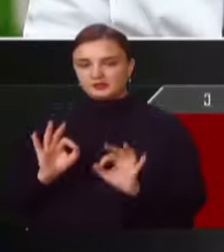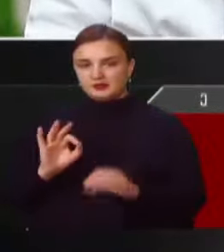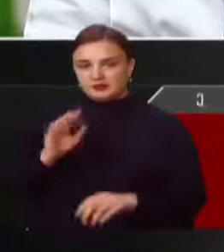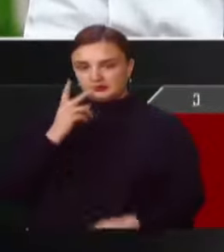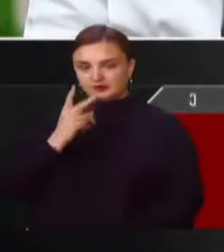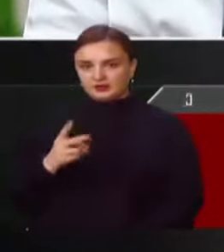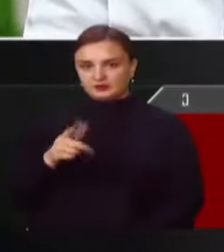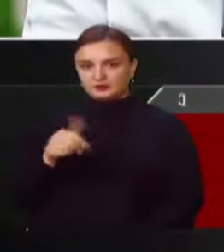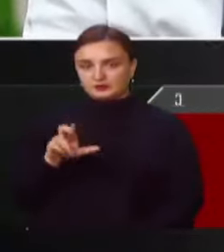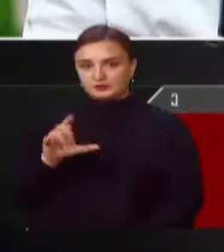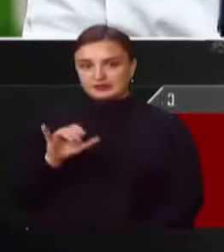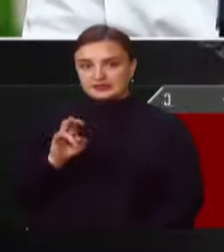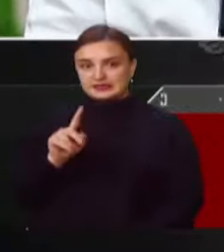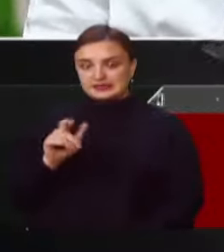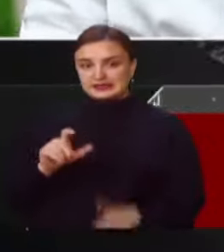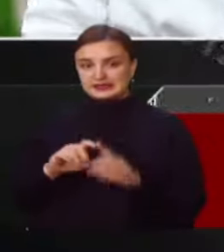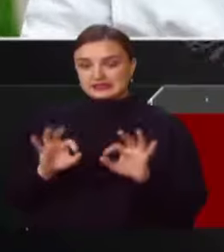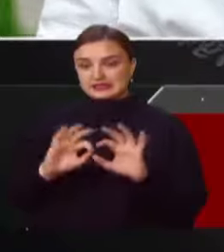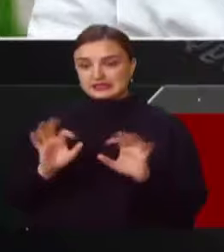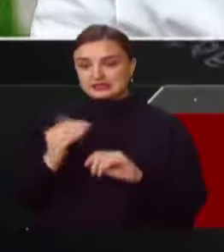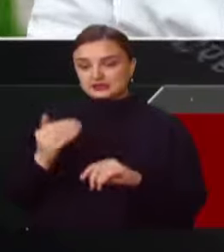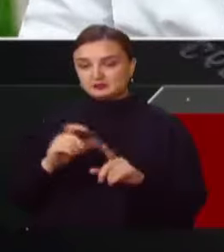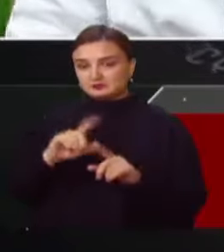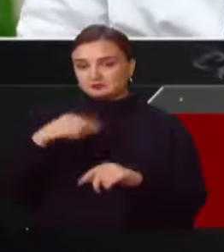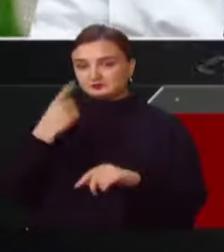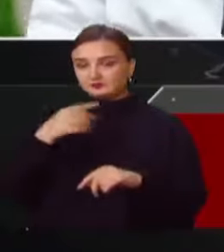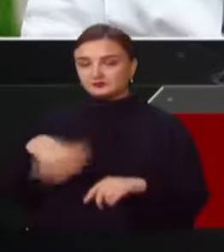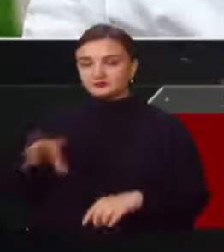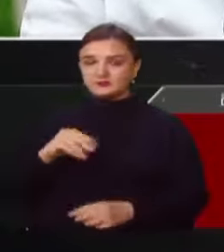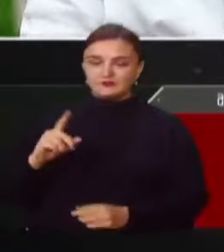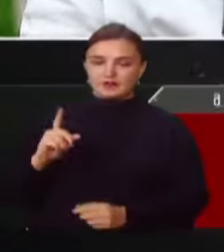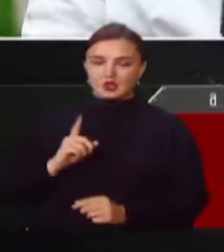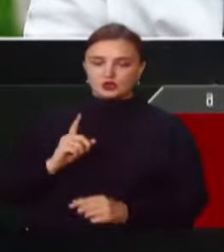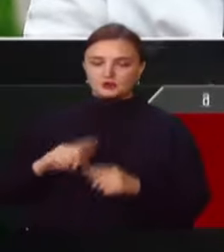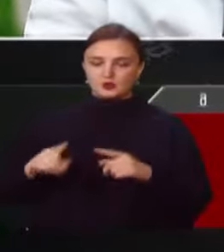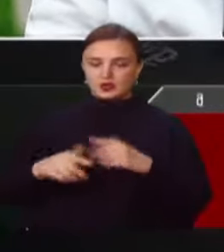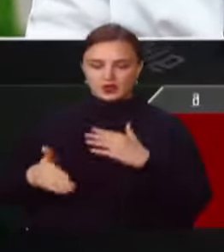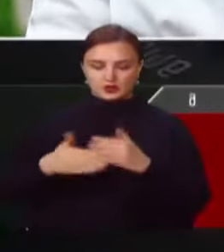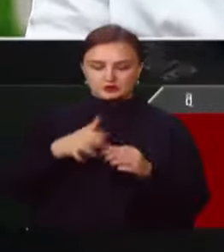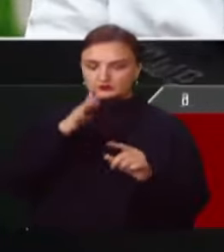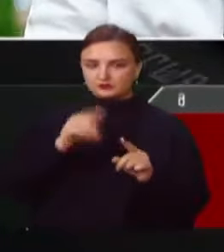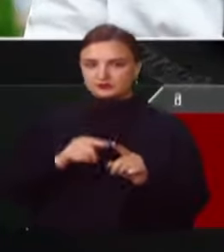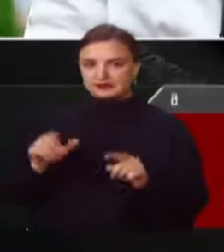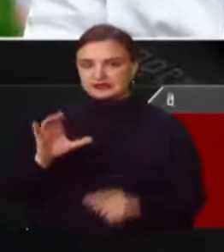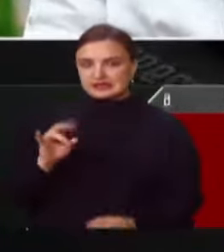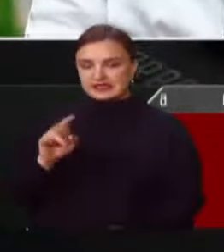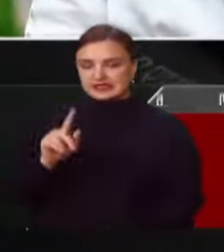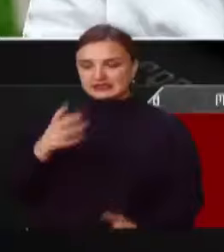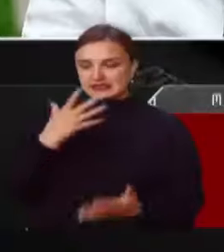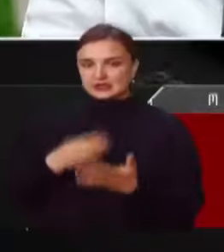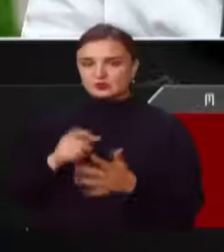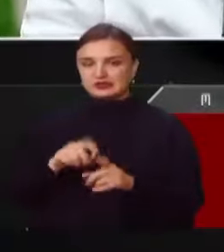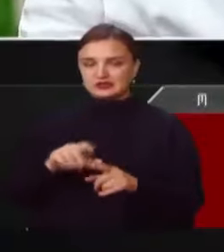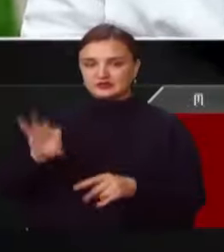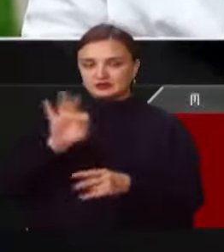იპოვოს გუბას სანიკიძის განცხადებაში და ამბობენ, რომ ისინი ელოდებიან უახლოეს პერიოდში, რომ გუბას სანიკიძე საკუთარ